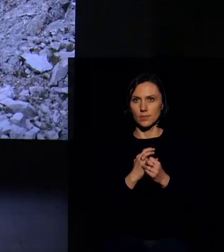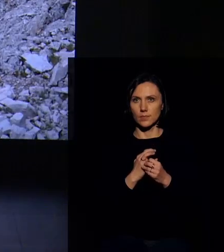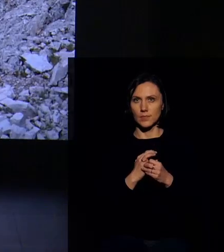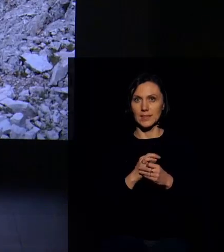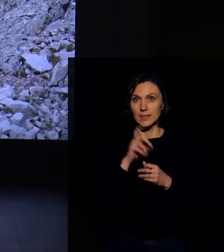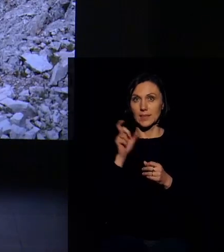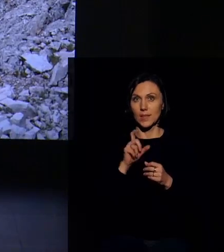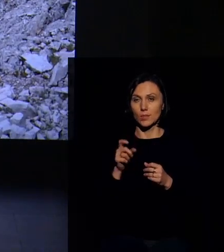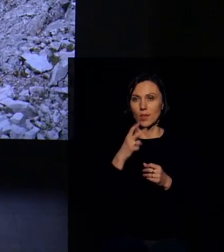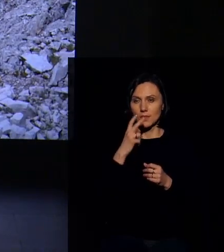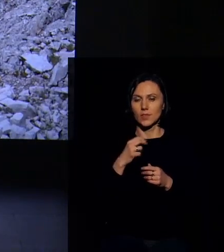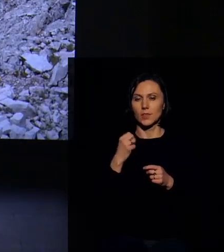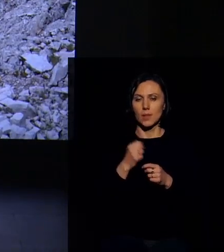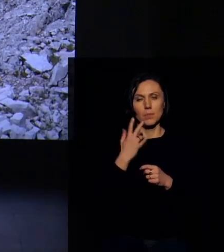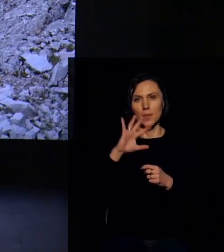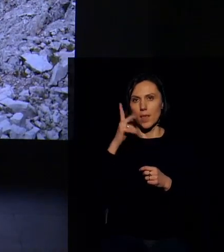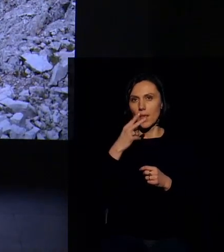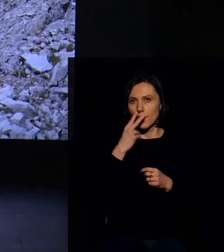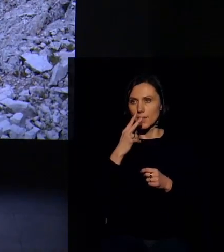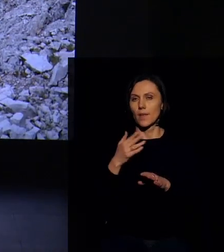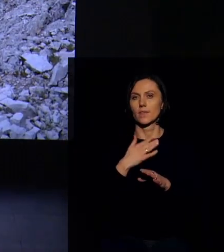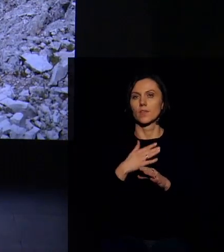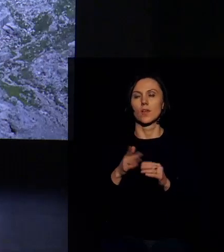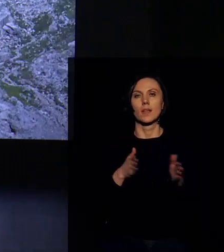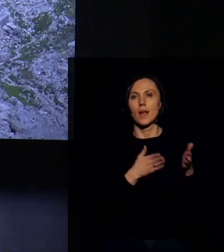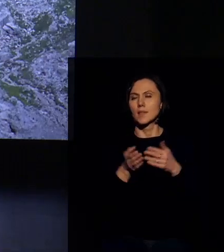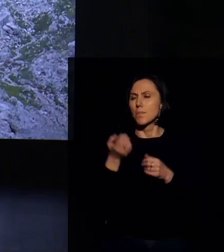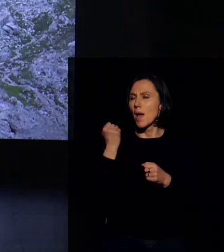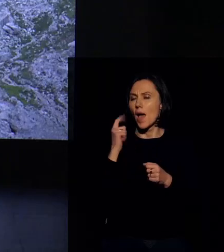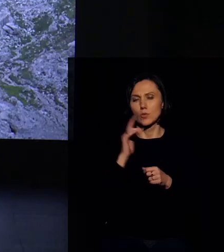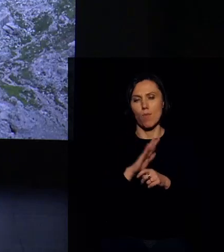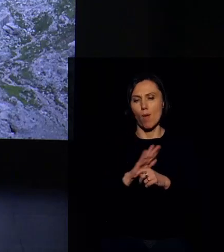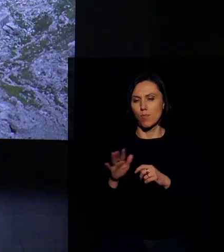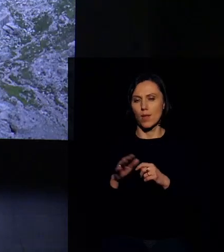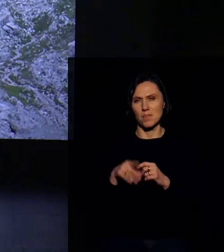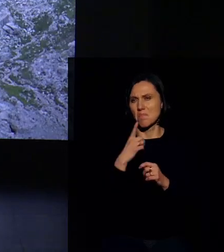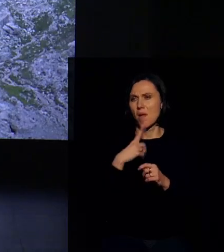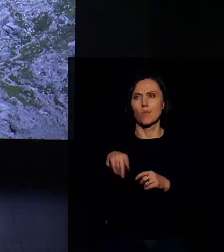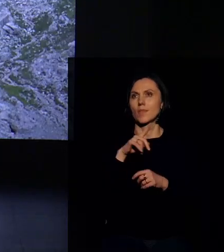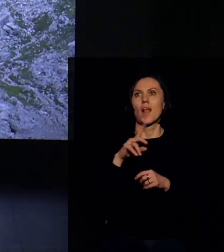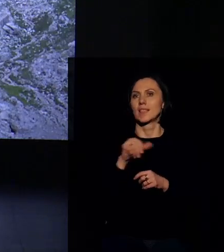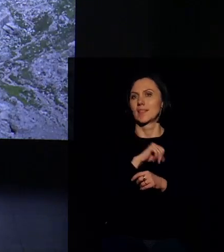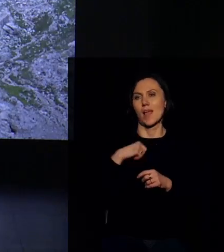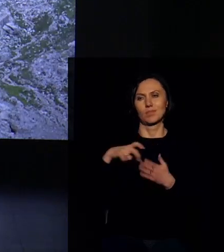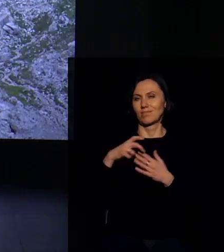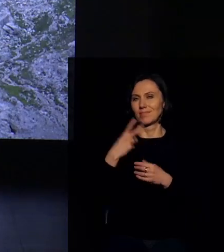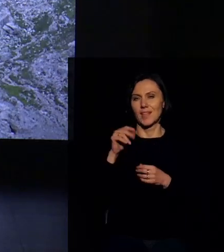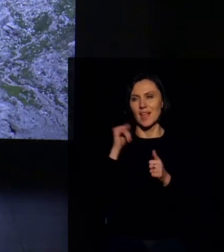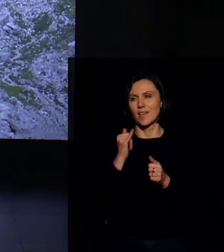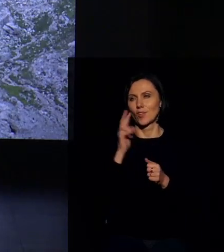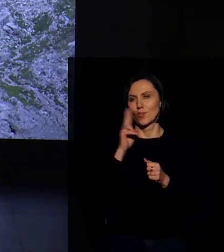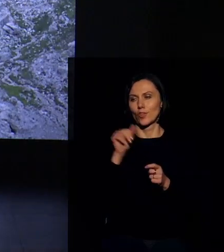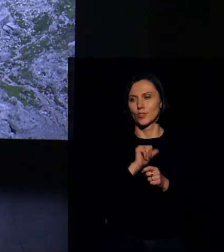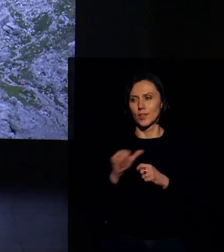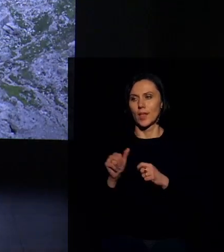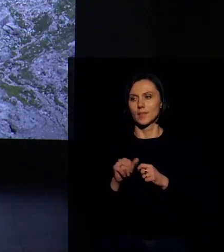Cały czas ekspozycja, przepiękne widoki. Trasa jest bardzo popularna, więc no, rzadko się zdarza, żeby iść samemu. Na ogół